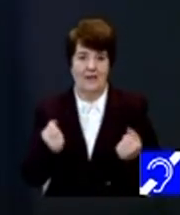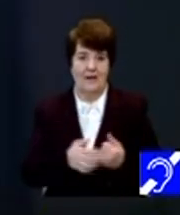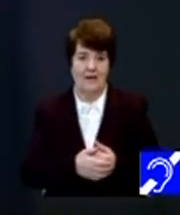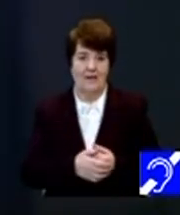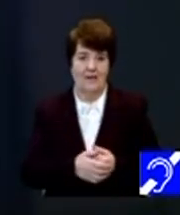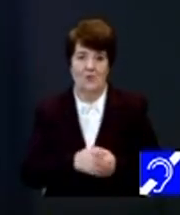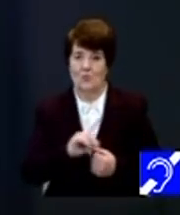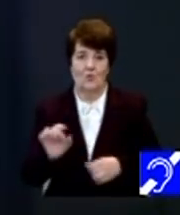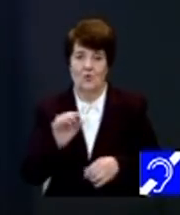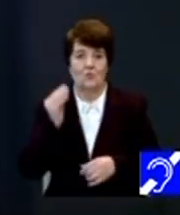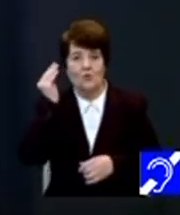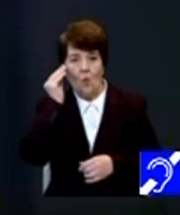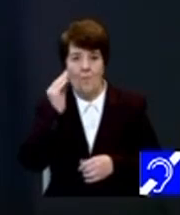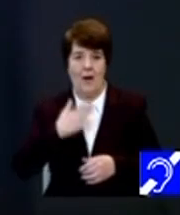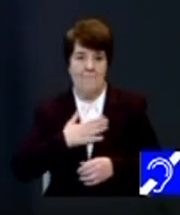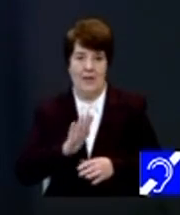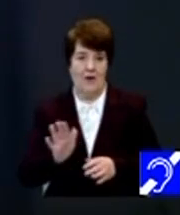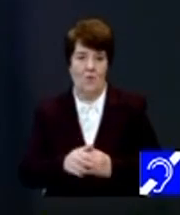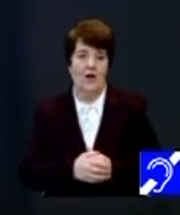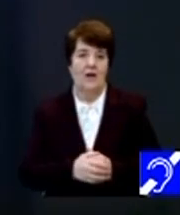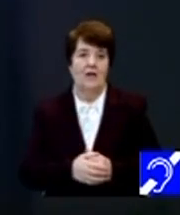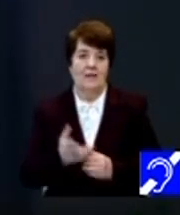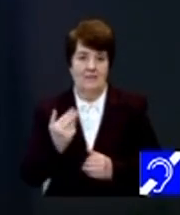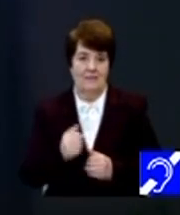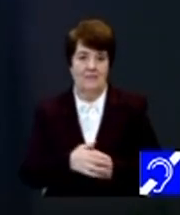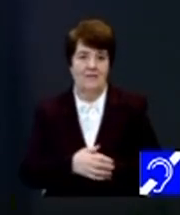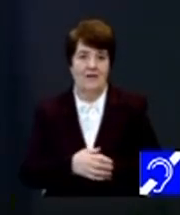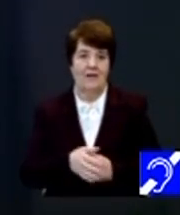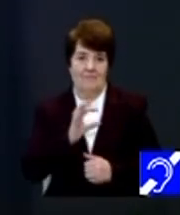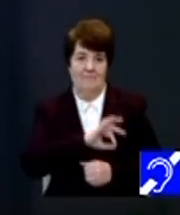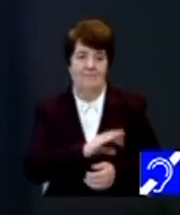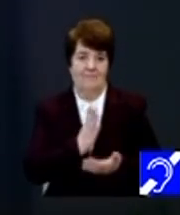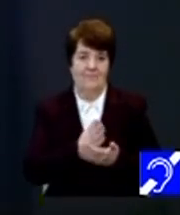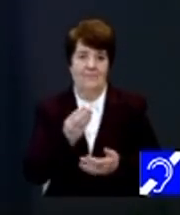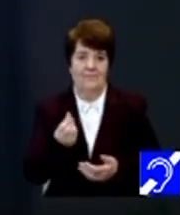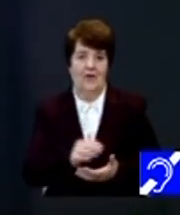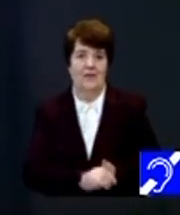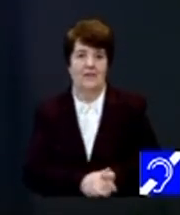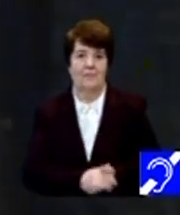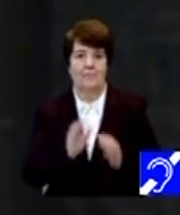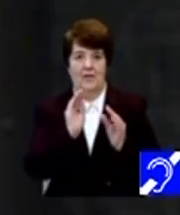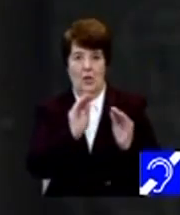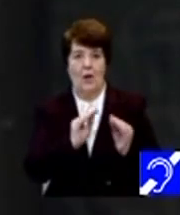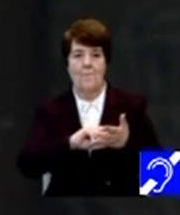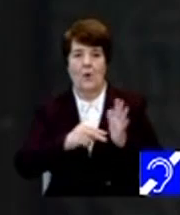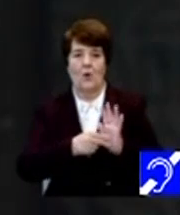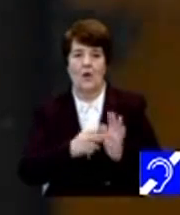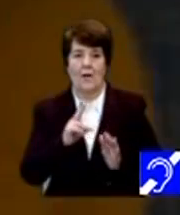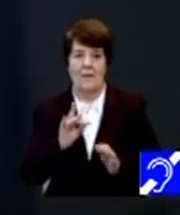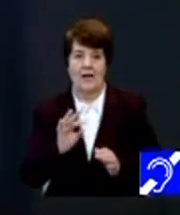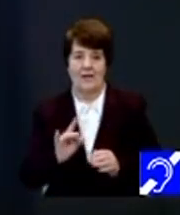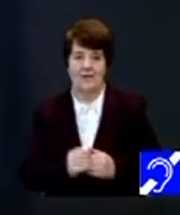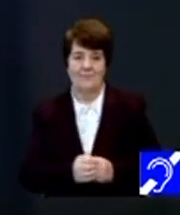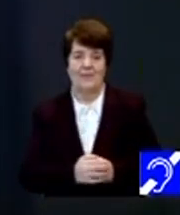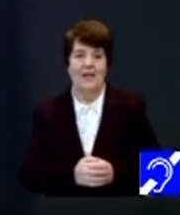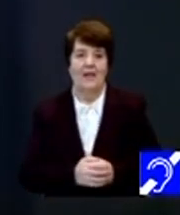Păi, da. Nu e un scop al meu, dar probabil da. Deci da, se fac bani buni din programare.